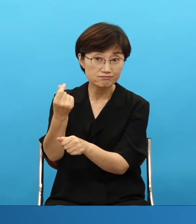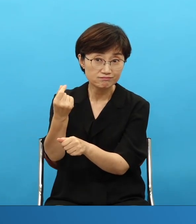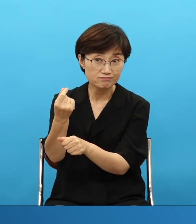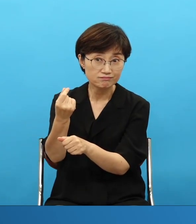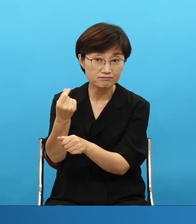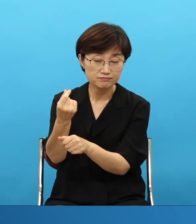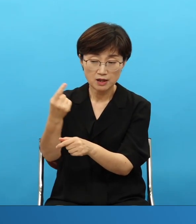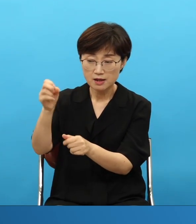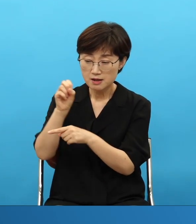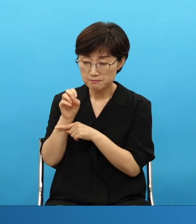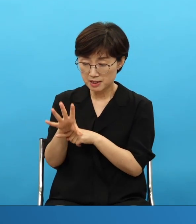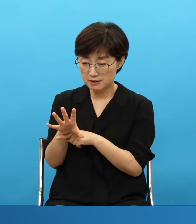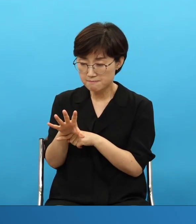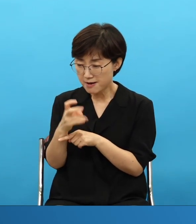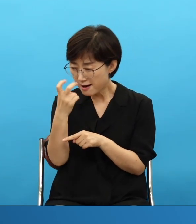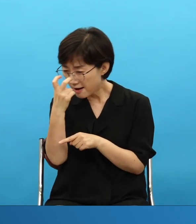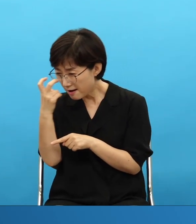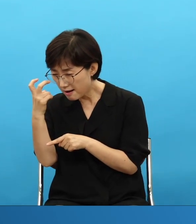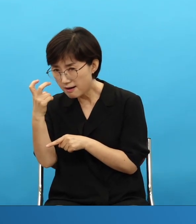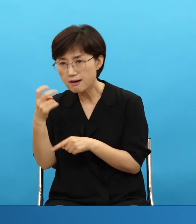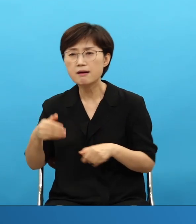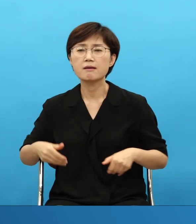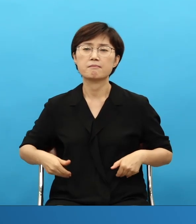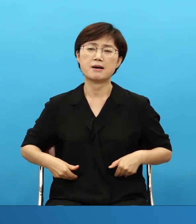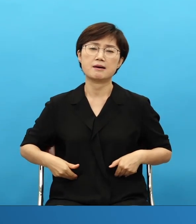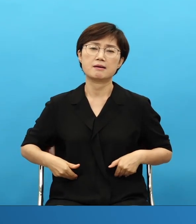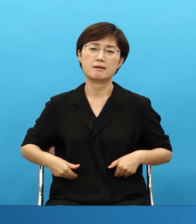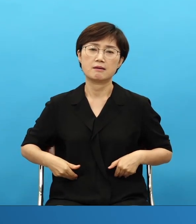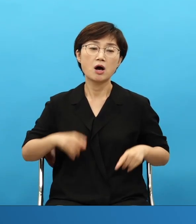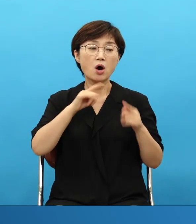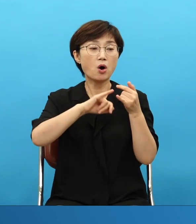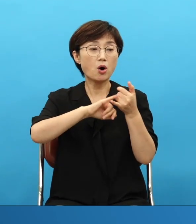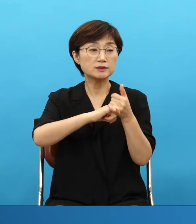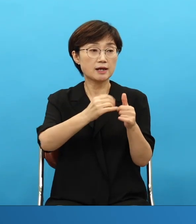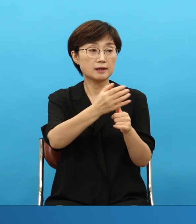얘기한 겁니다. He spoke of this. 이 언약 붙잡고